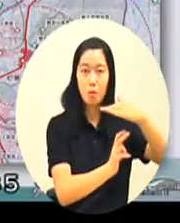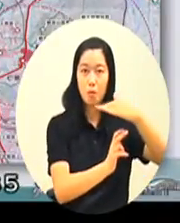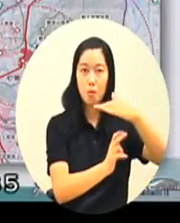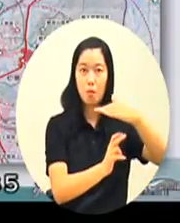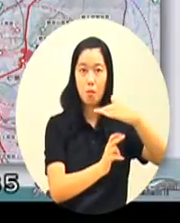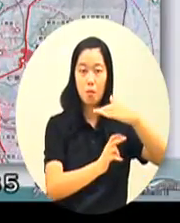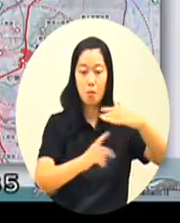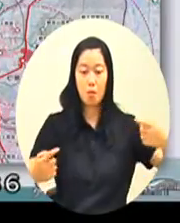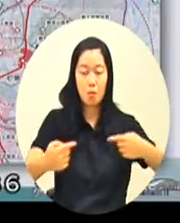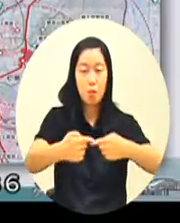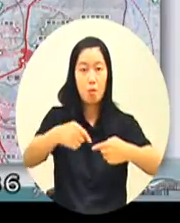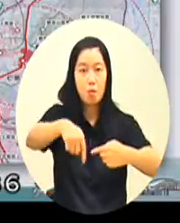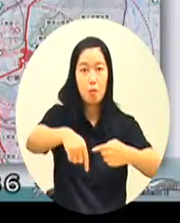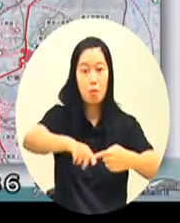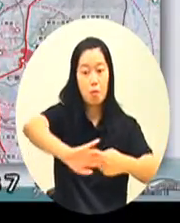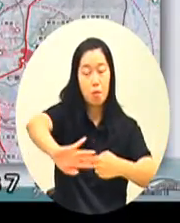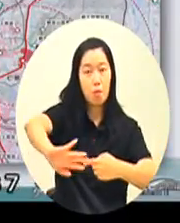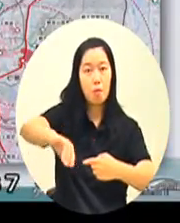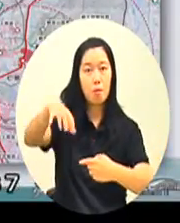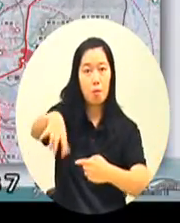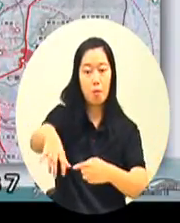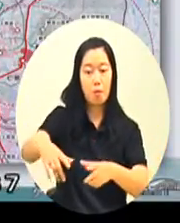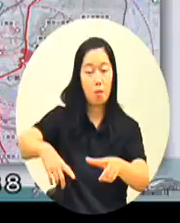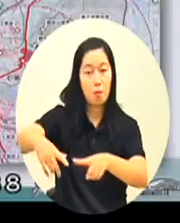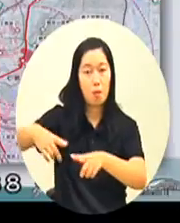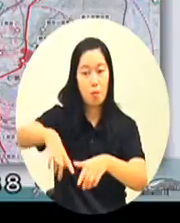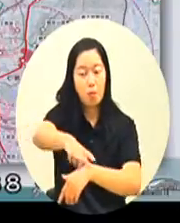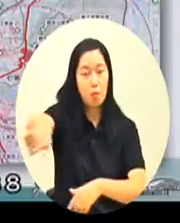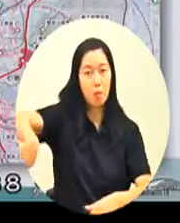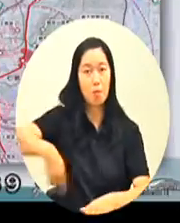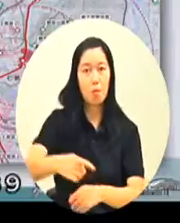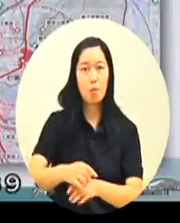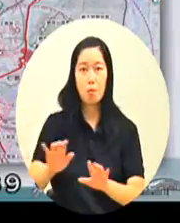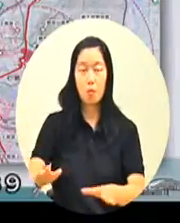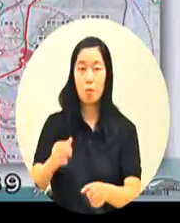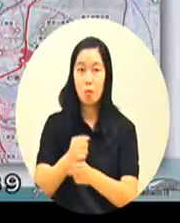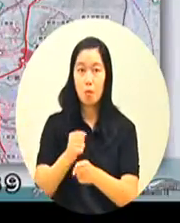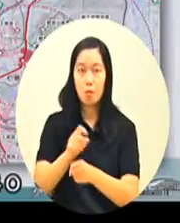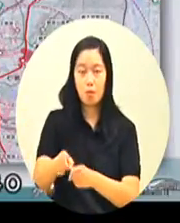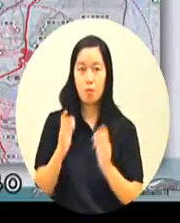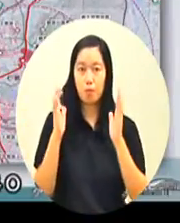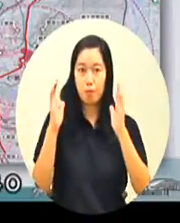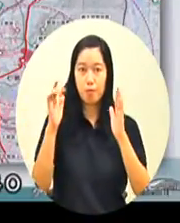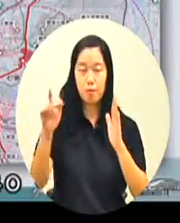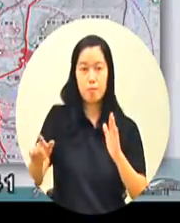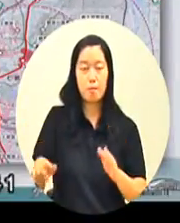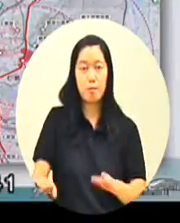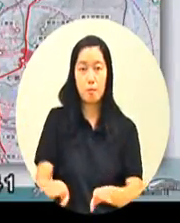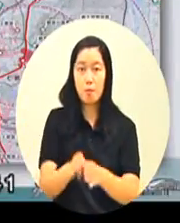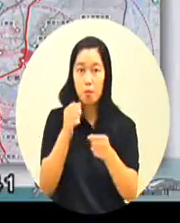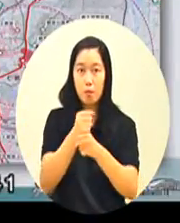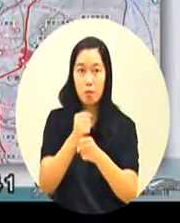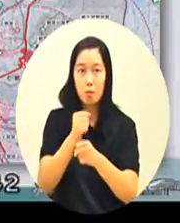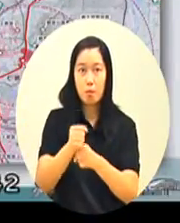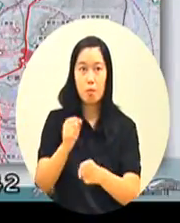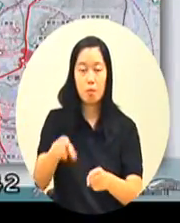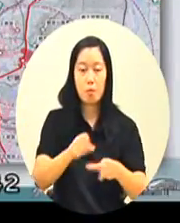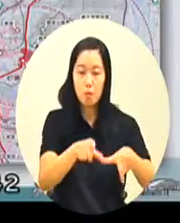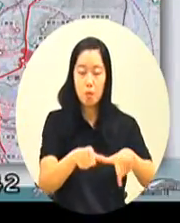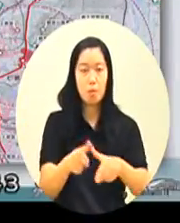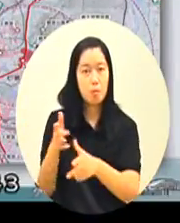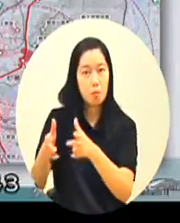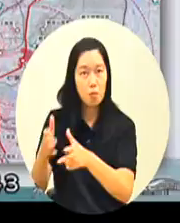交汇的这个交流道旁边的一块地。目前呢，我们已经正式的在进行那个产业园区报编的作